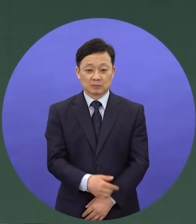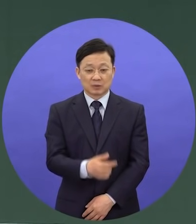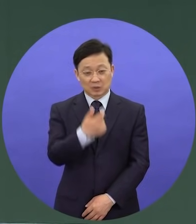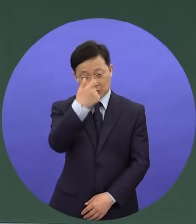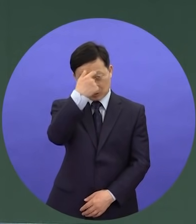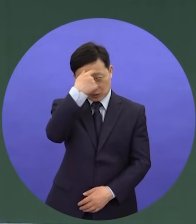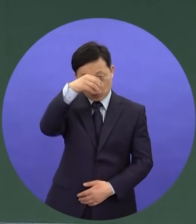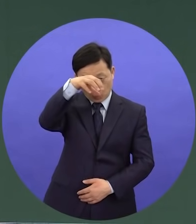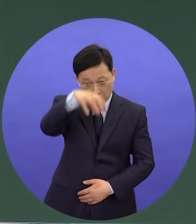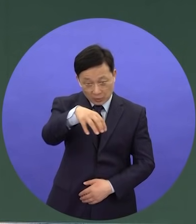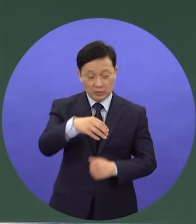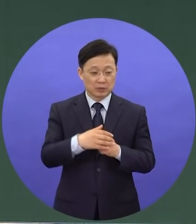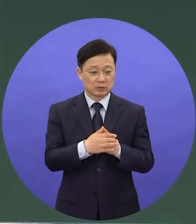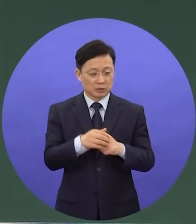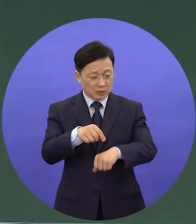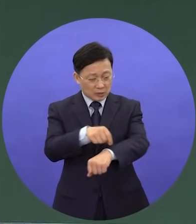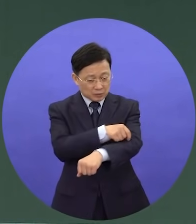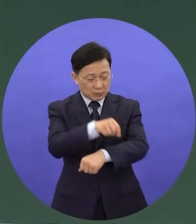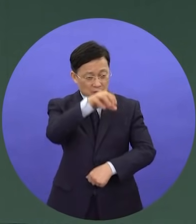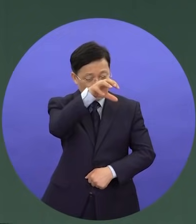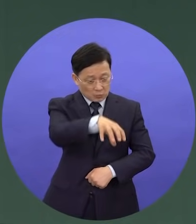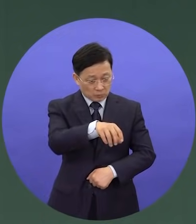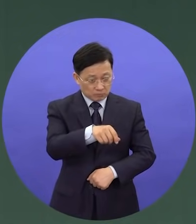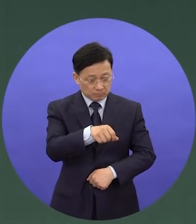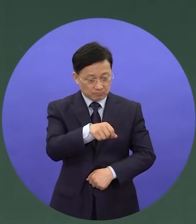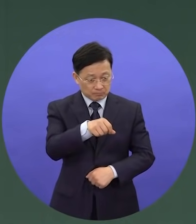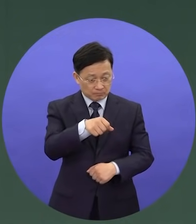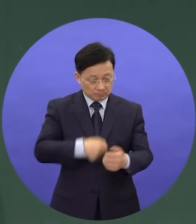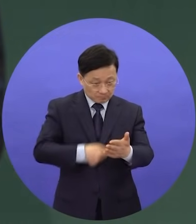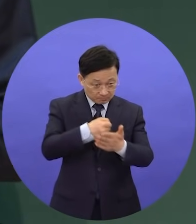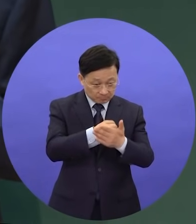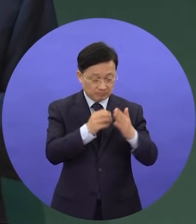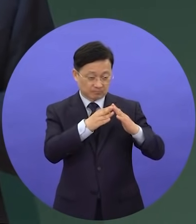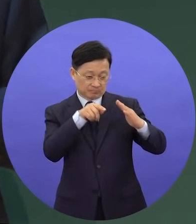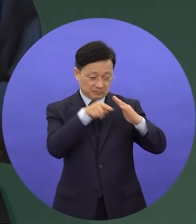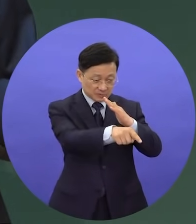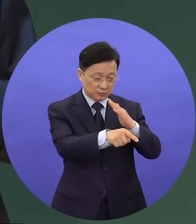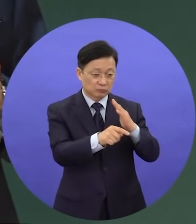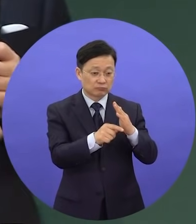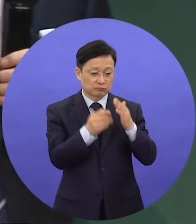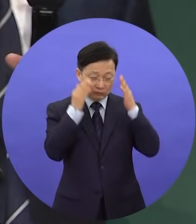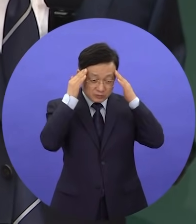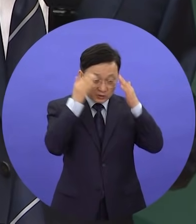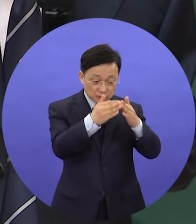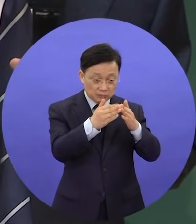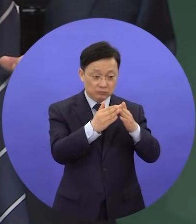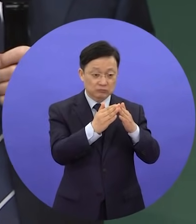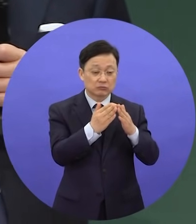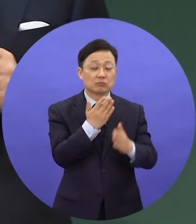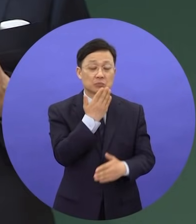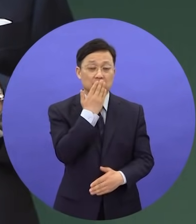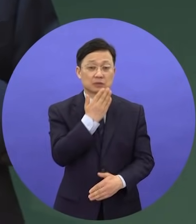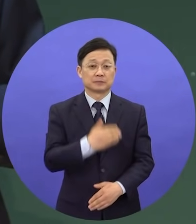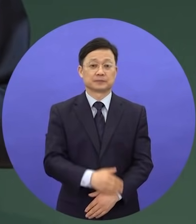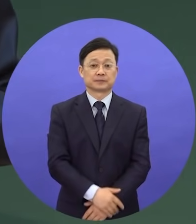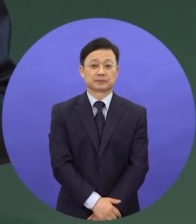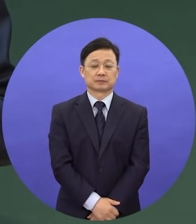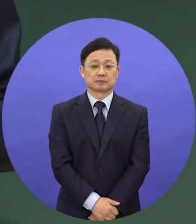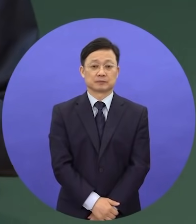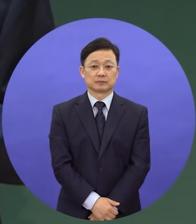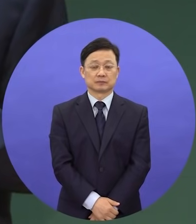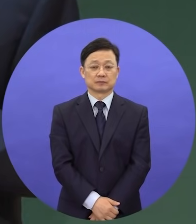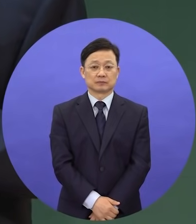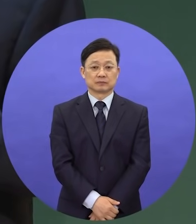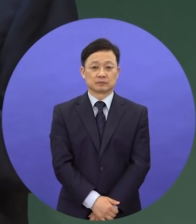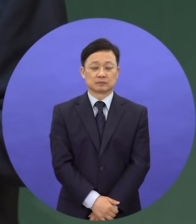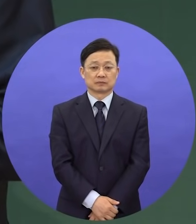이렇게 기도할 수 있는 특별한 장소에서 여러분들이 시작할 수 있습니다. Or if you're thinking things are too hard, I don't have the time, or I'm suffering a disease, then not that we're looking for people's help,